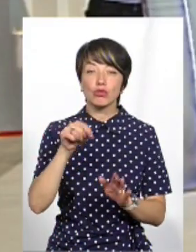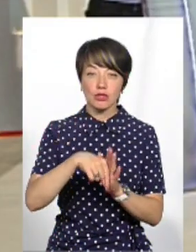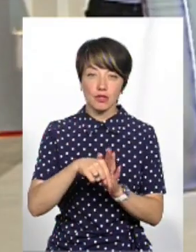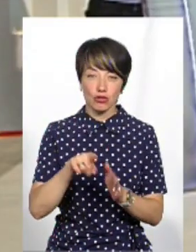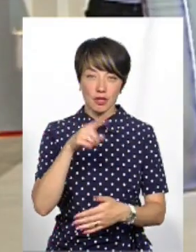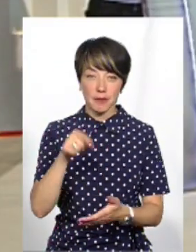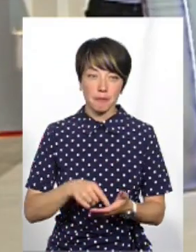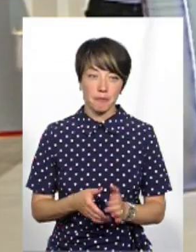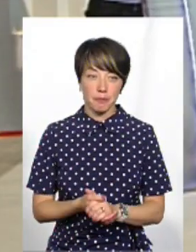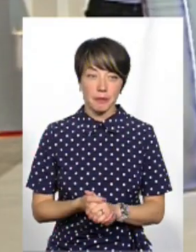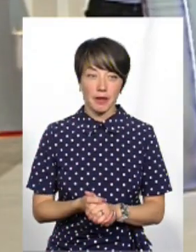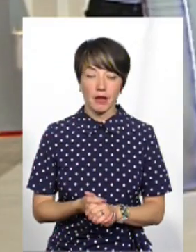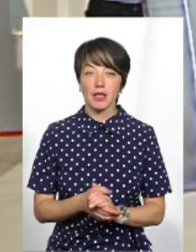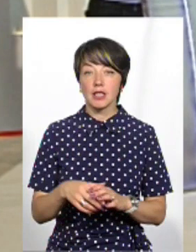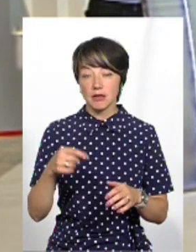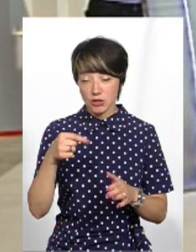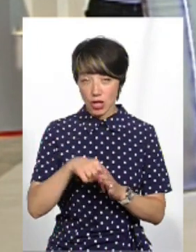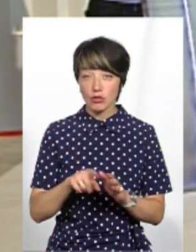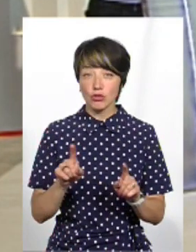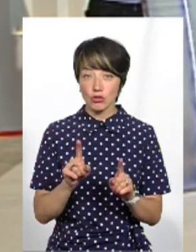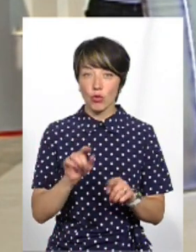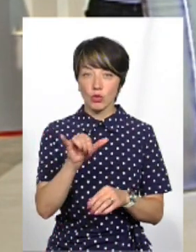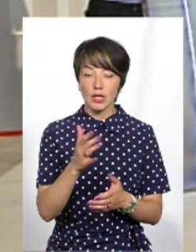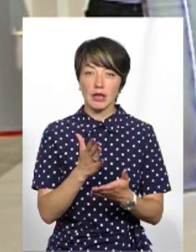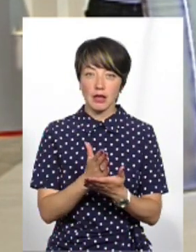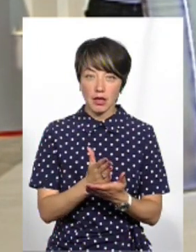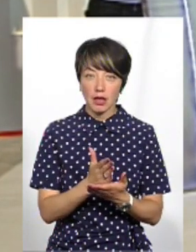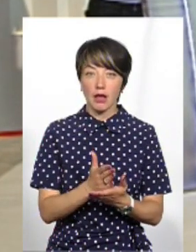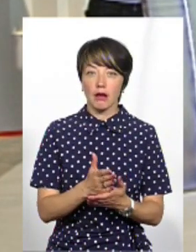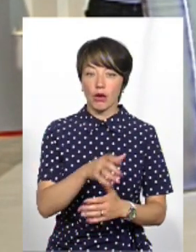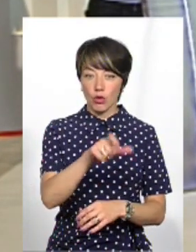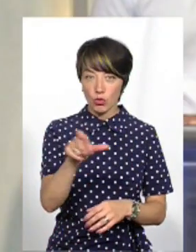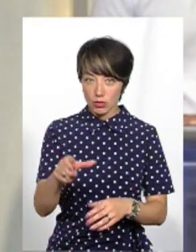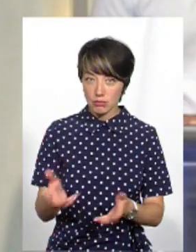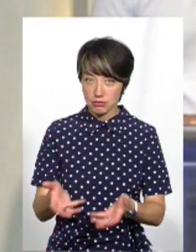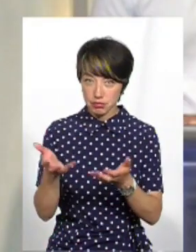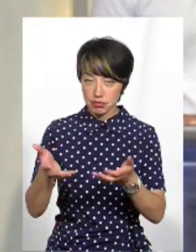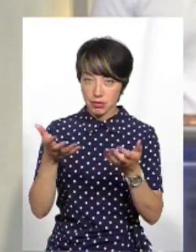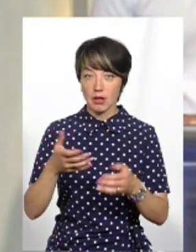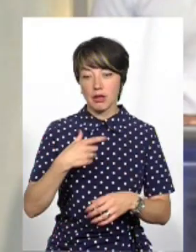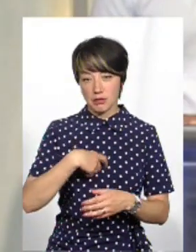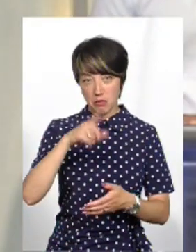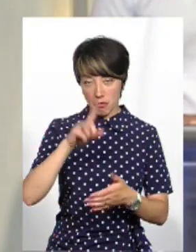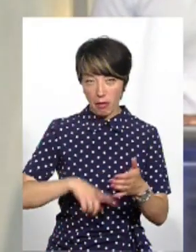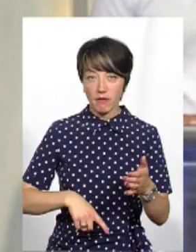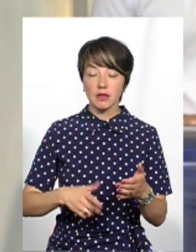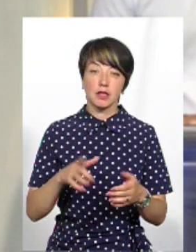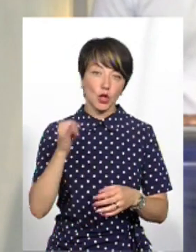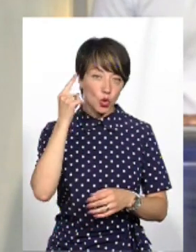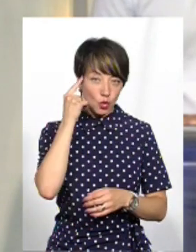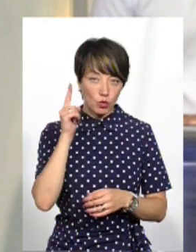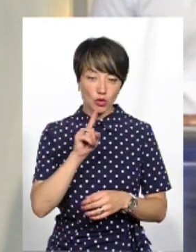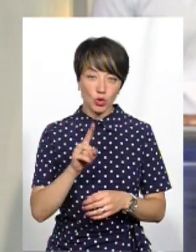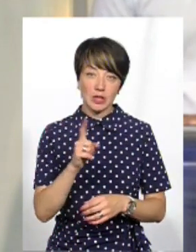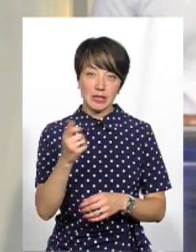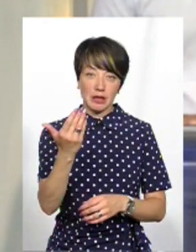свідчить? Напевно, це свідчить про те, що, по-перше, в них є напрацьований електорат, напевно, вони самовпевнені і думають,